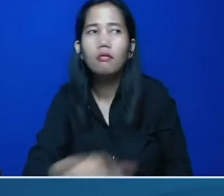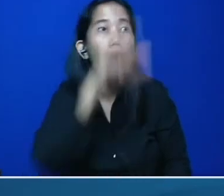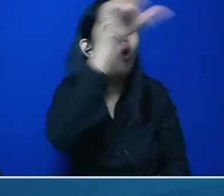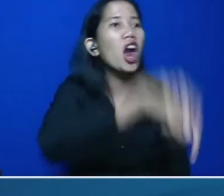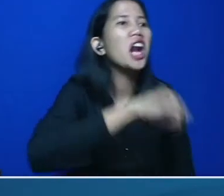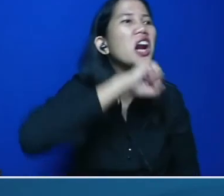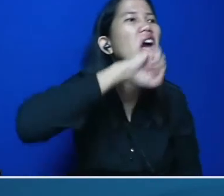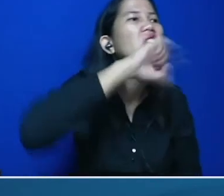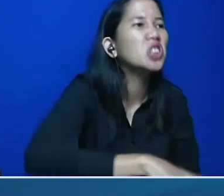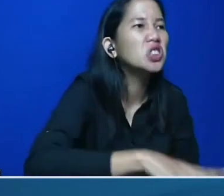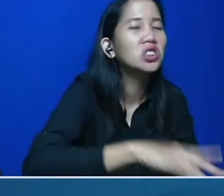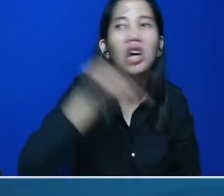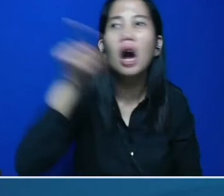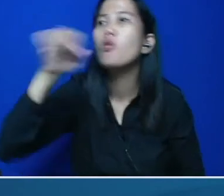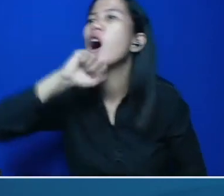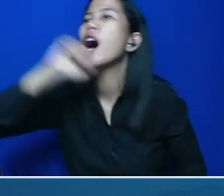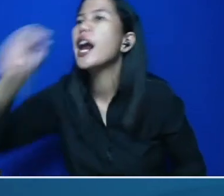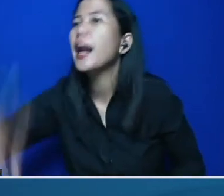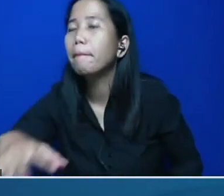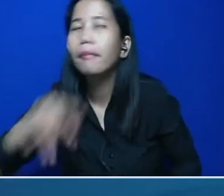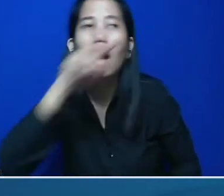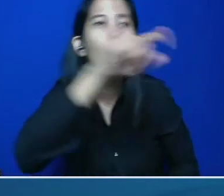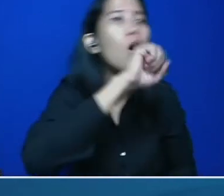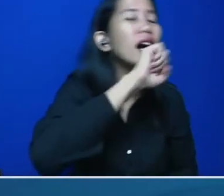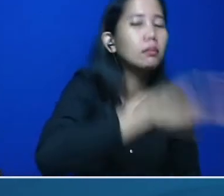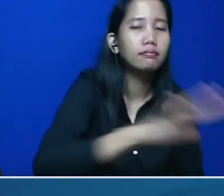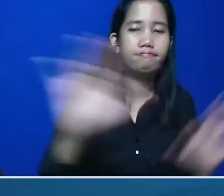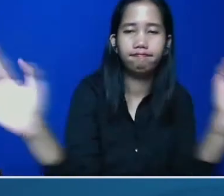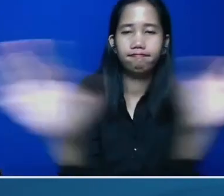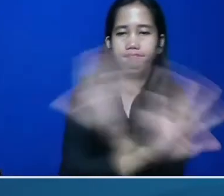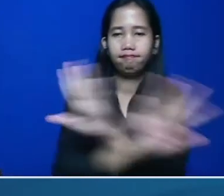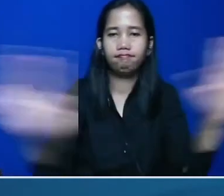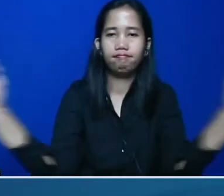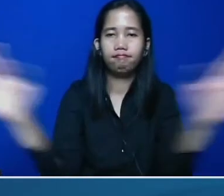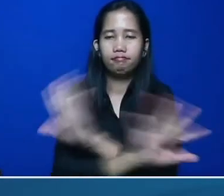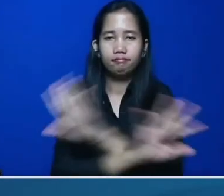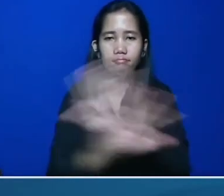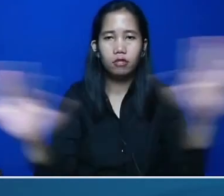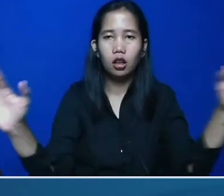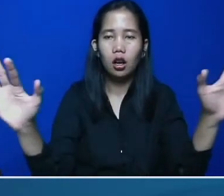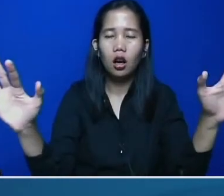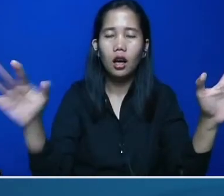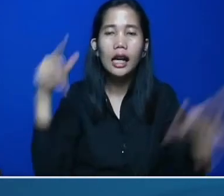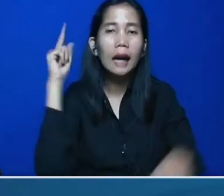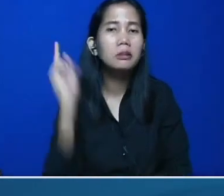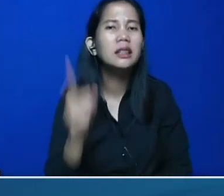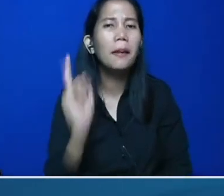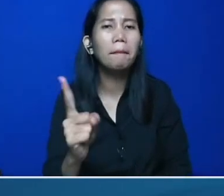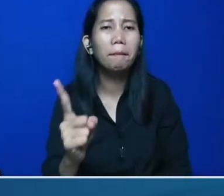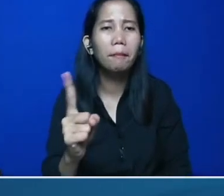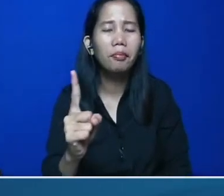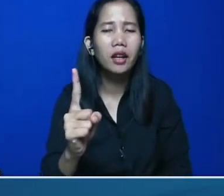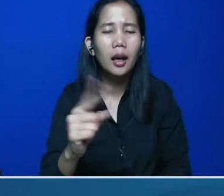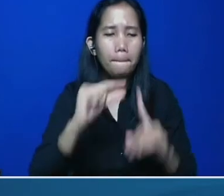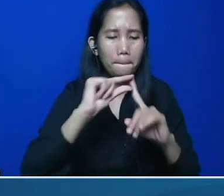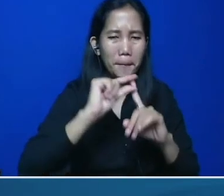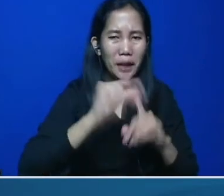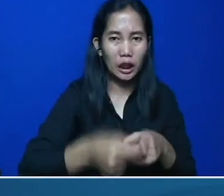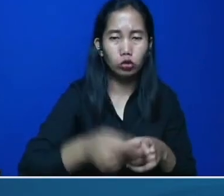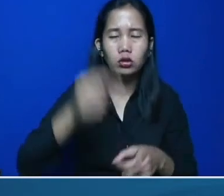karena pada tengah hari itu yang datang adalah